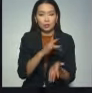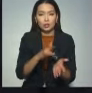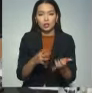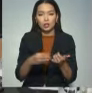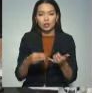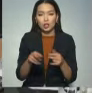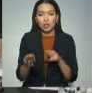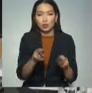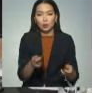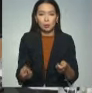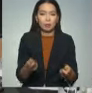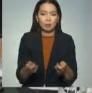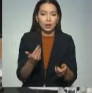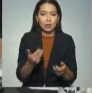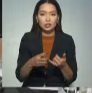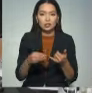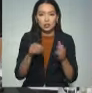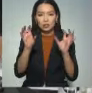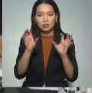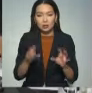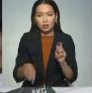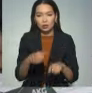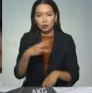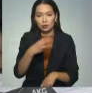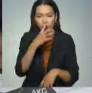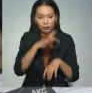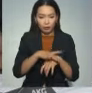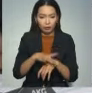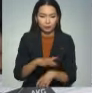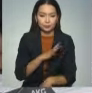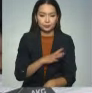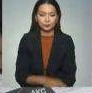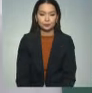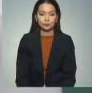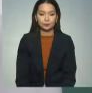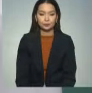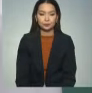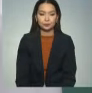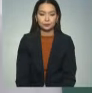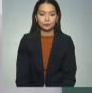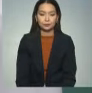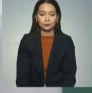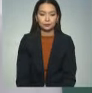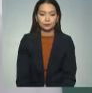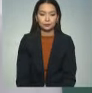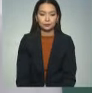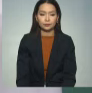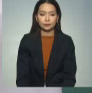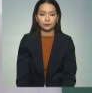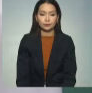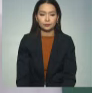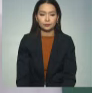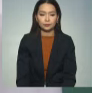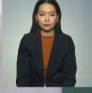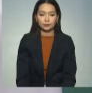ресурстарын басқару басқармасы мен жер заңнамасын бұзудың 33 фактісі анықталған. Қалада точно за сколько дейміз, сол